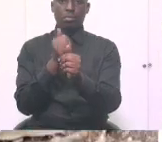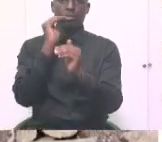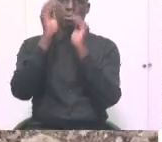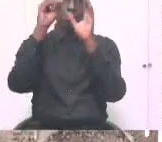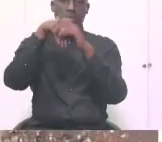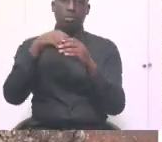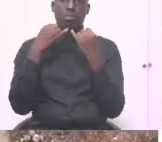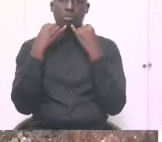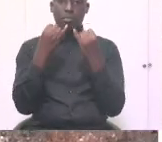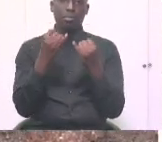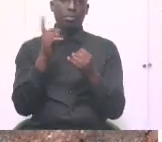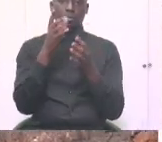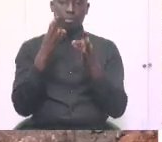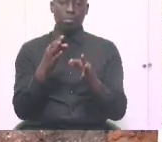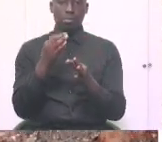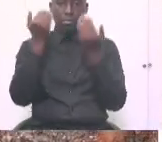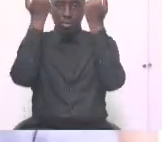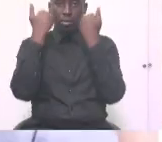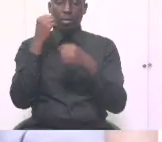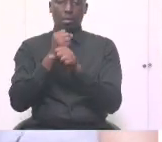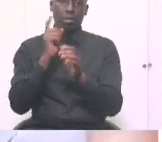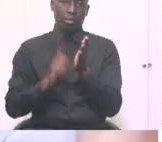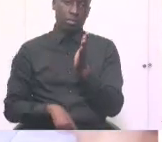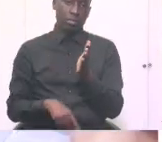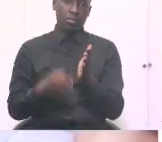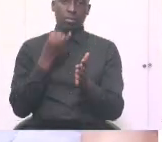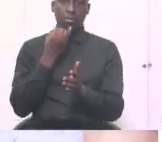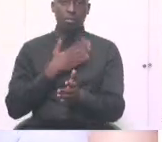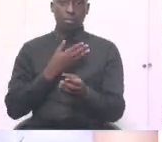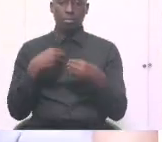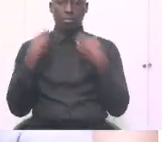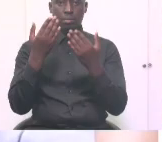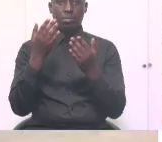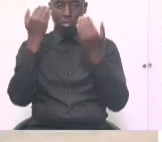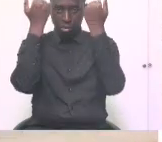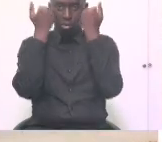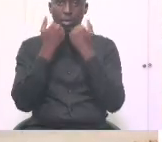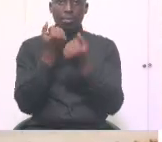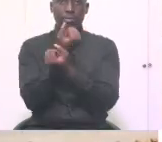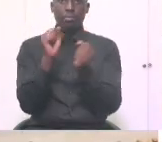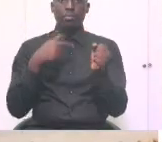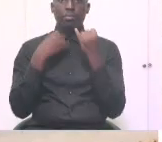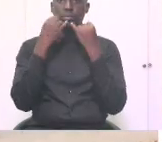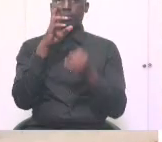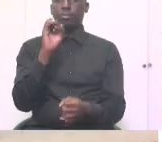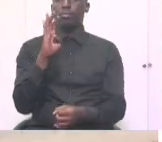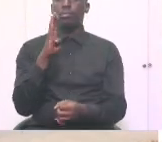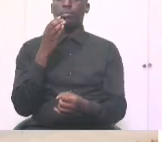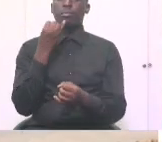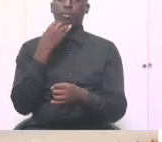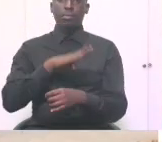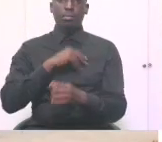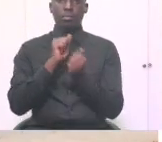ahubwo bakabwirwa ko ntacyo ubutabera bwamukoraho umwana wanyu ushaka ko mumuha ubutabera rwose arenganurwa nabwiye ribu yarambwiye umwana w'imyaka 13